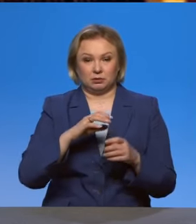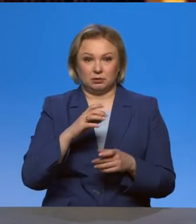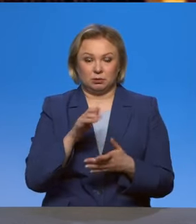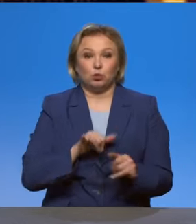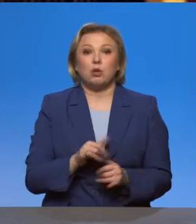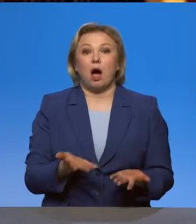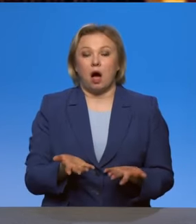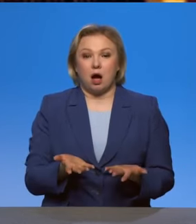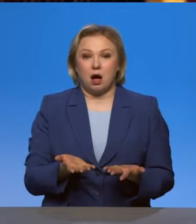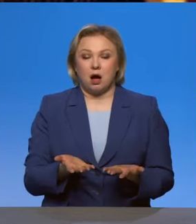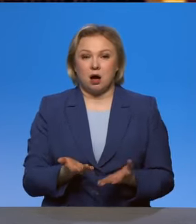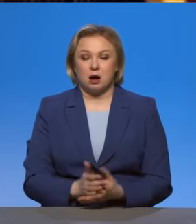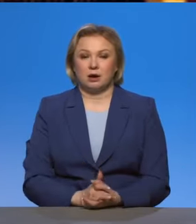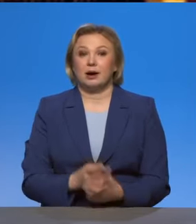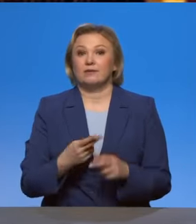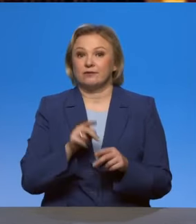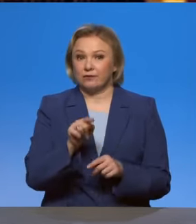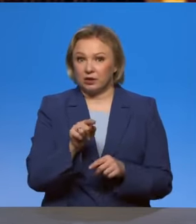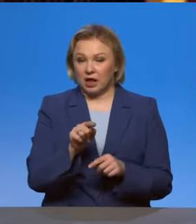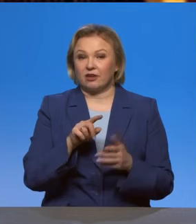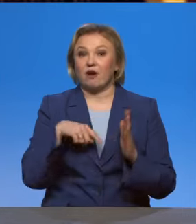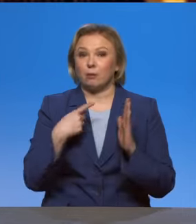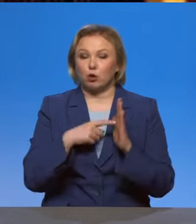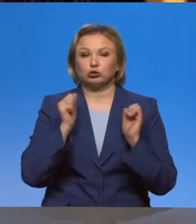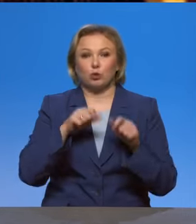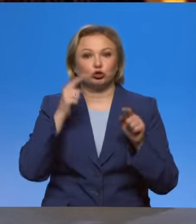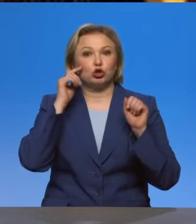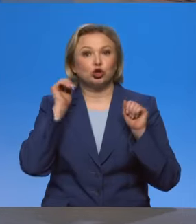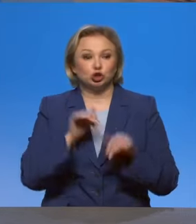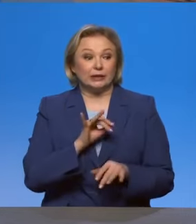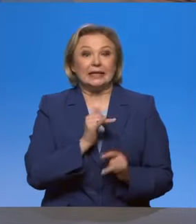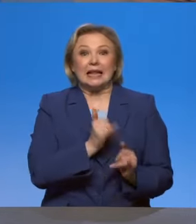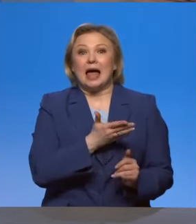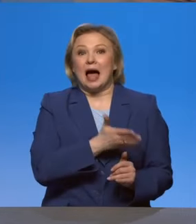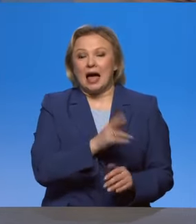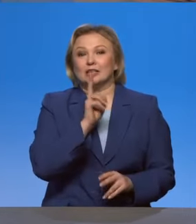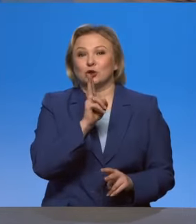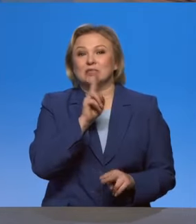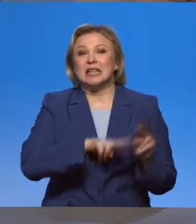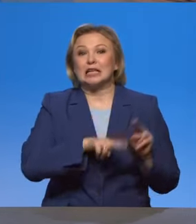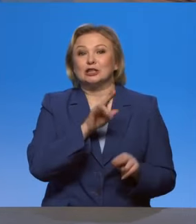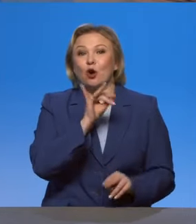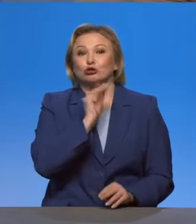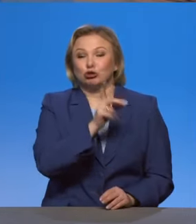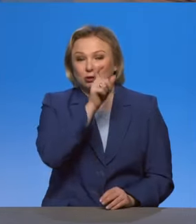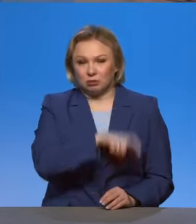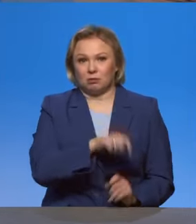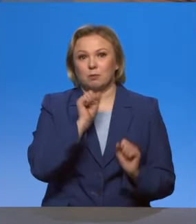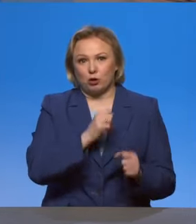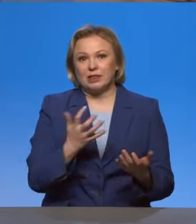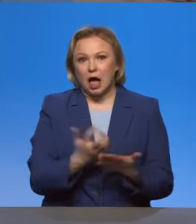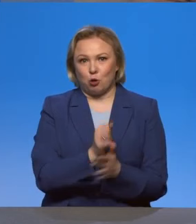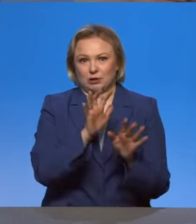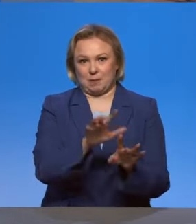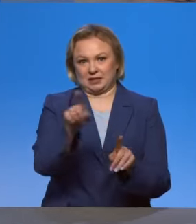тянуть? То есть вот эти вопросы можно решить, и для застройщиков тоже найдется свое место в городе. Но просто нельзя все решать,